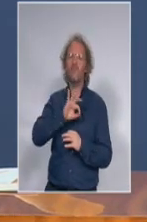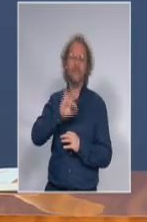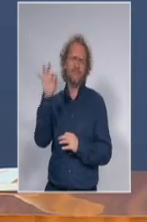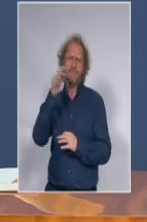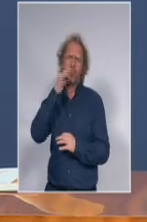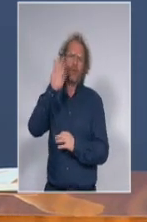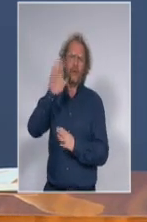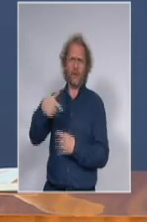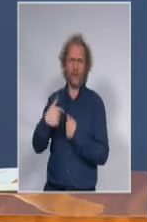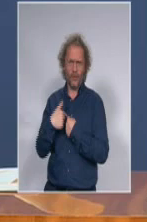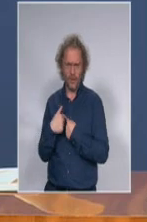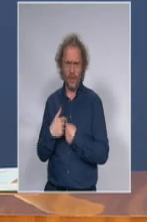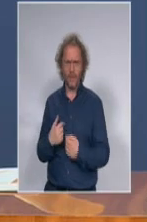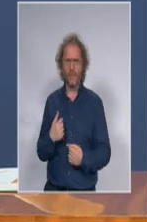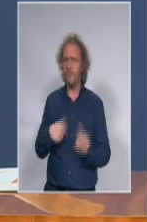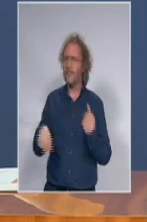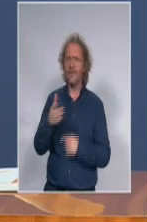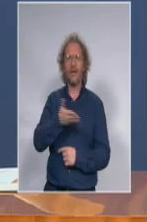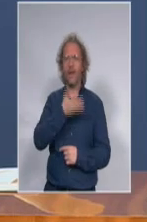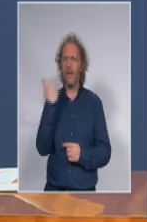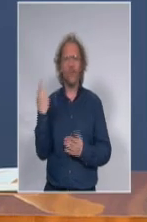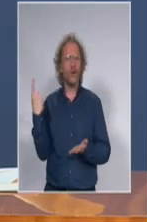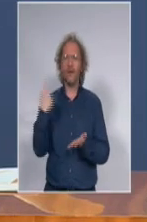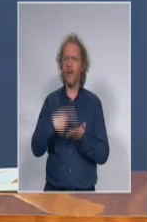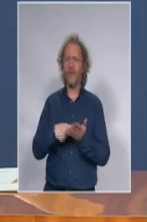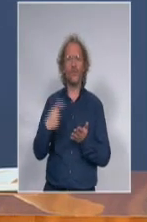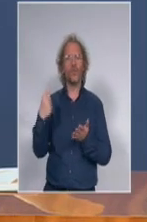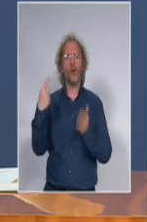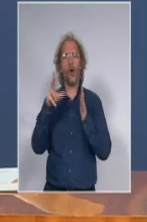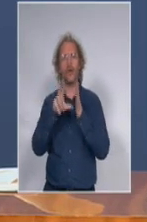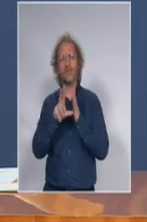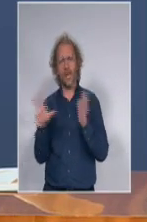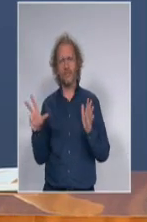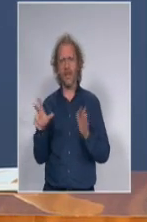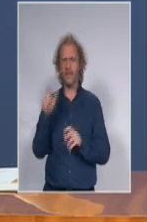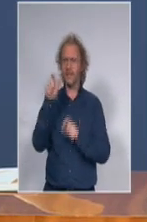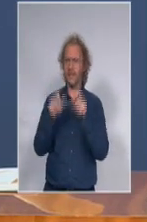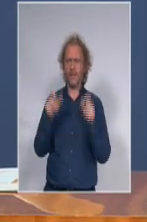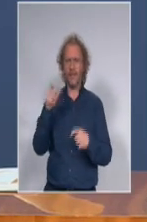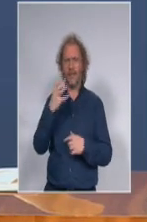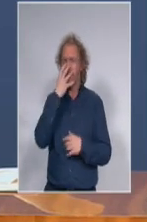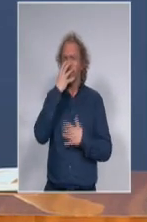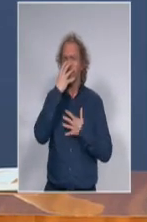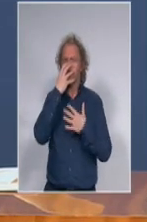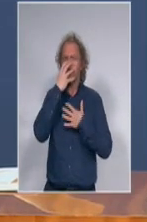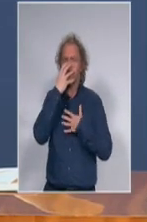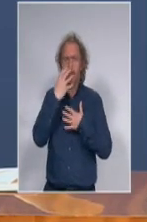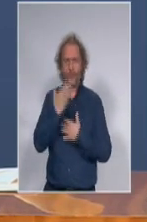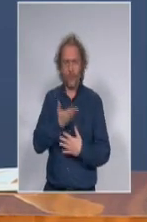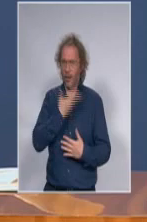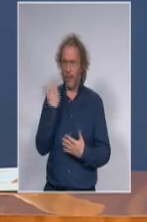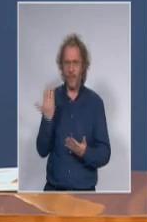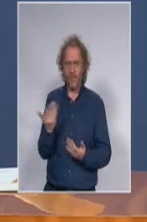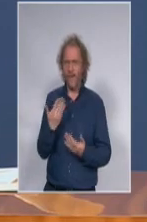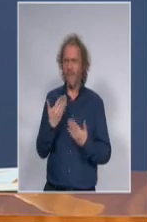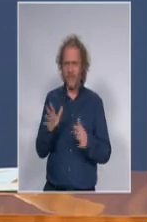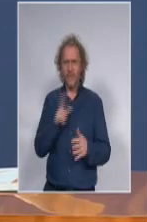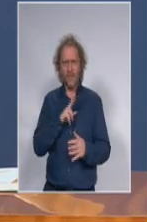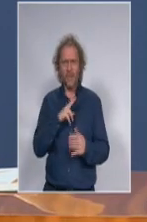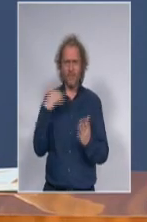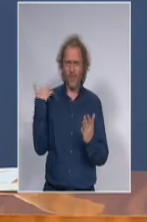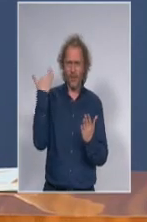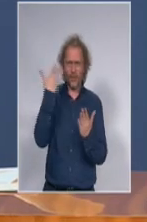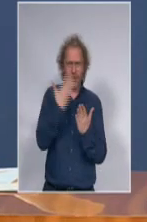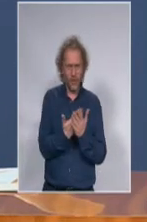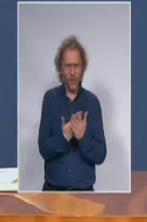1018 respiratora na raspolaganju, jer mi već imamo bolesnike, onkološke bolesnike, plućne bolesnike, mnogi od